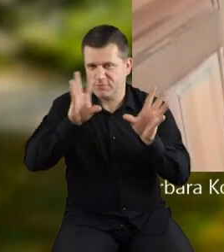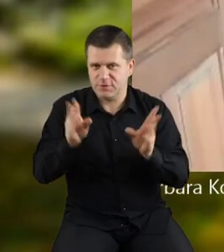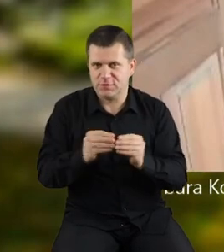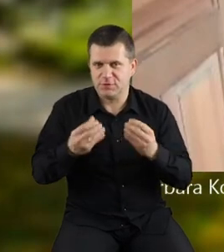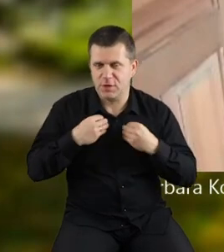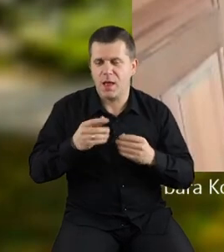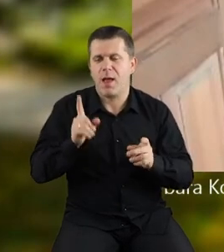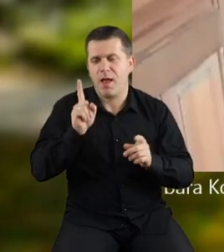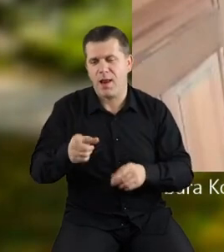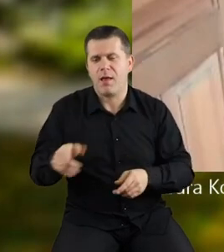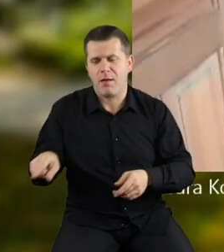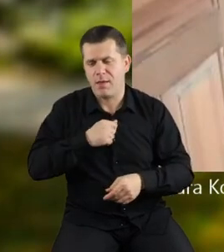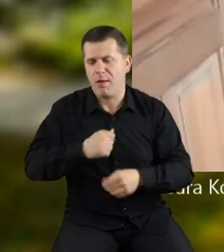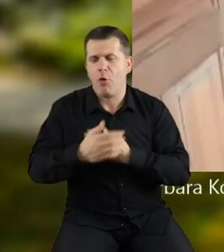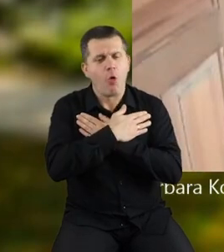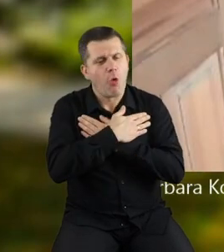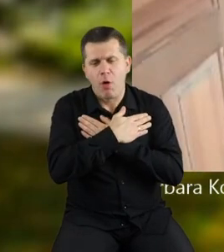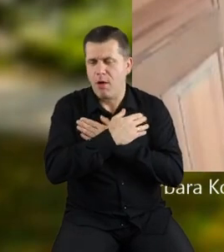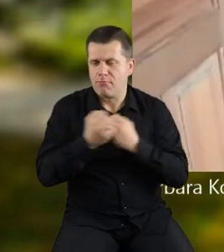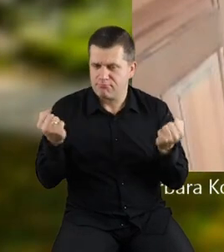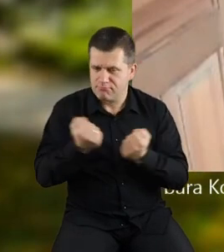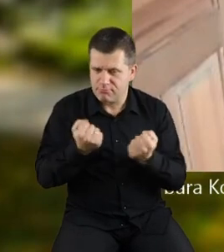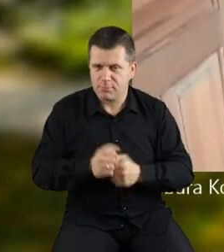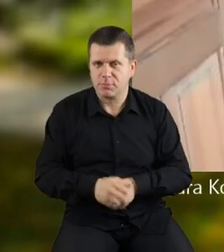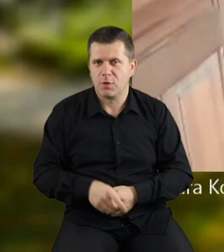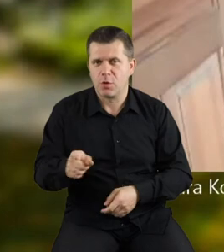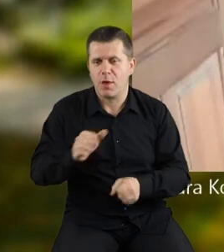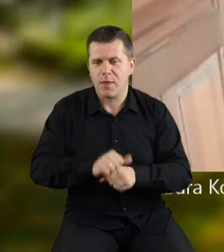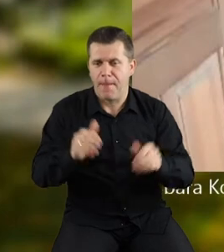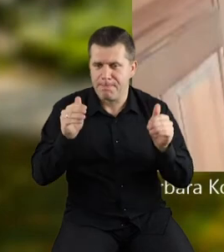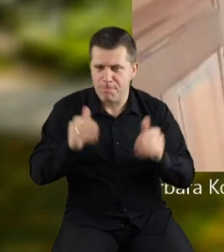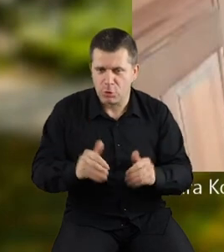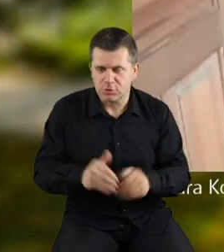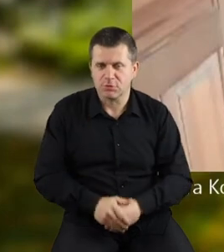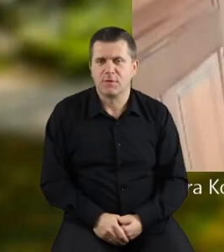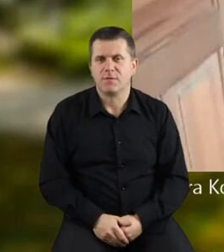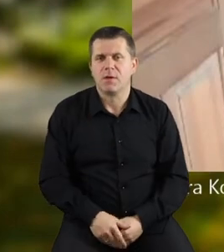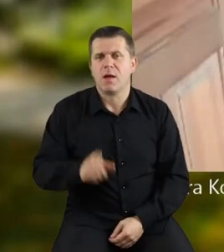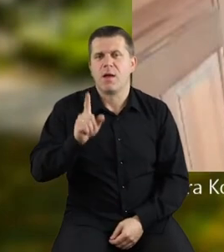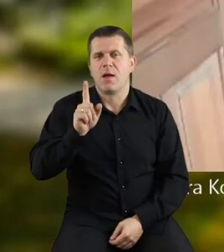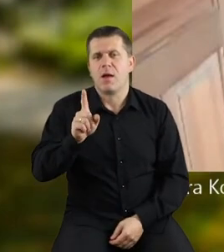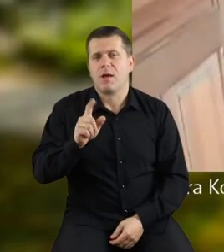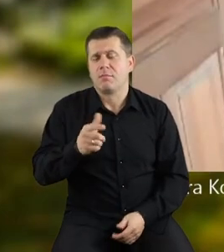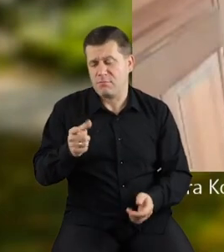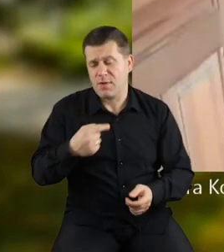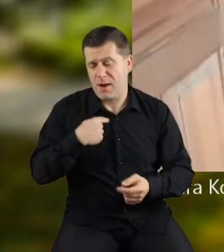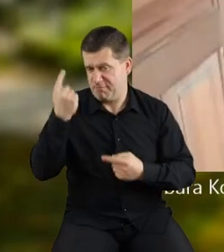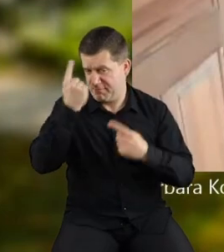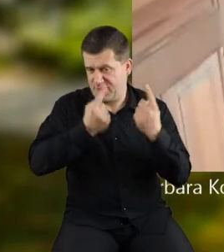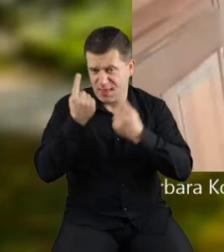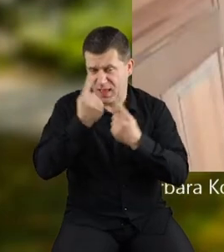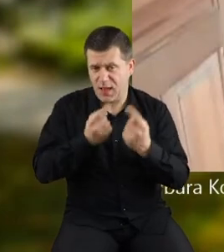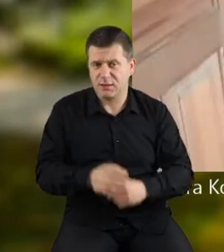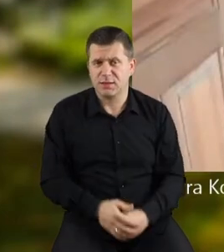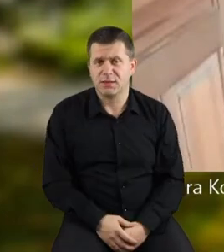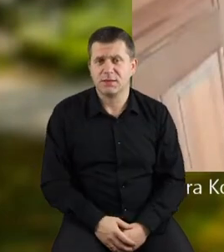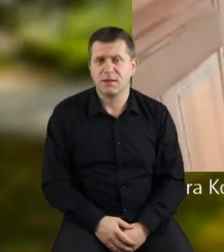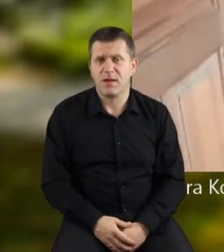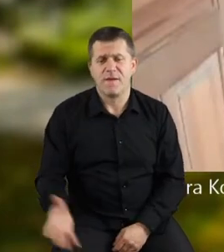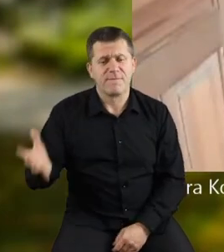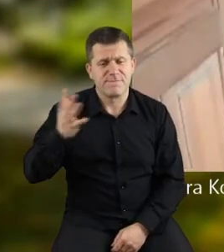sobie wszystko, kochając się nad życie. Jest to oczywiście możliwe, a może nawet konieczne. Wydaje mi